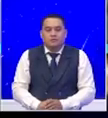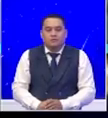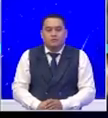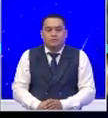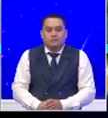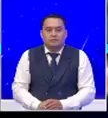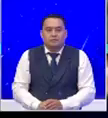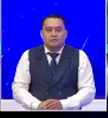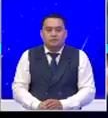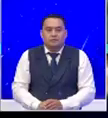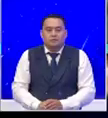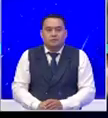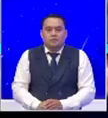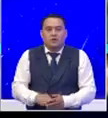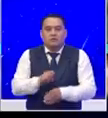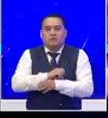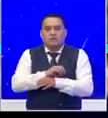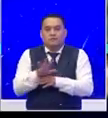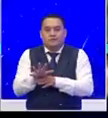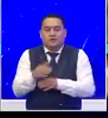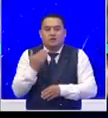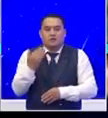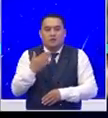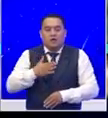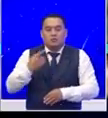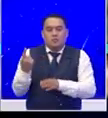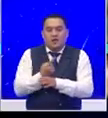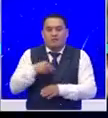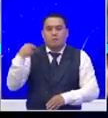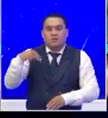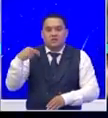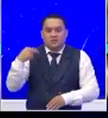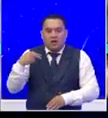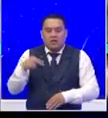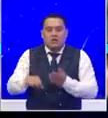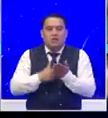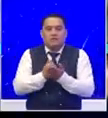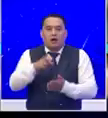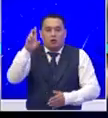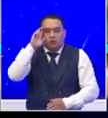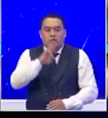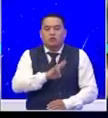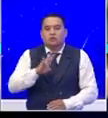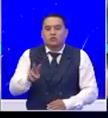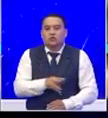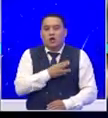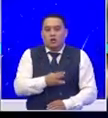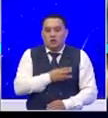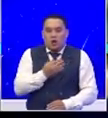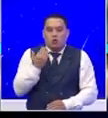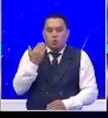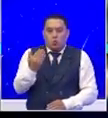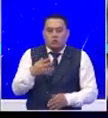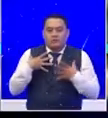К глубокому сожалению, коронавирус не обошел стороной и нашего первого президента Елбасы. Желаю Нурсултану Абишевичу